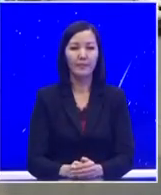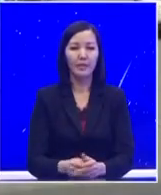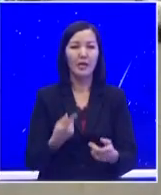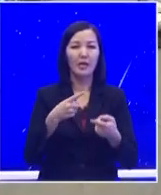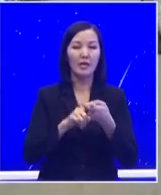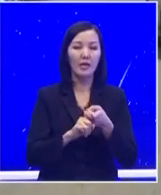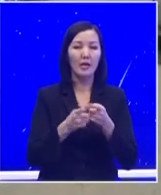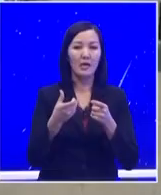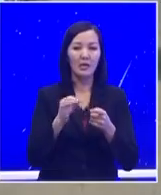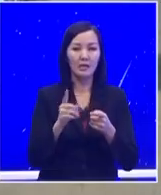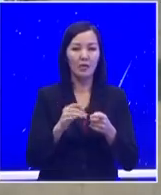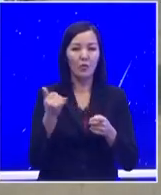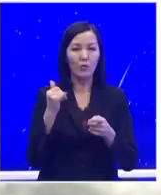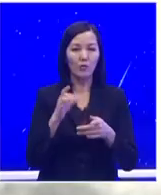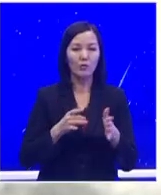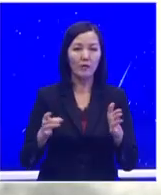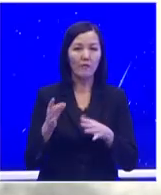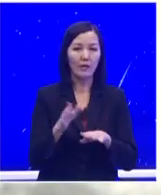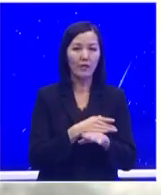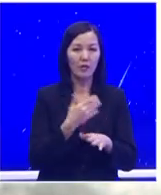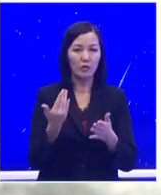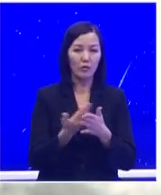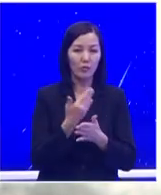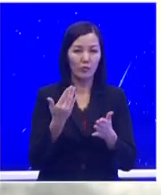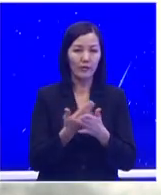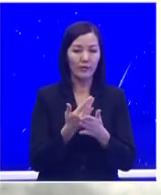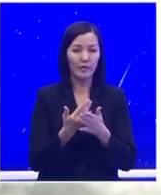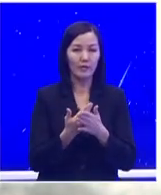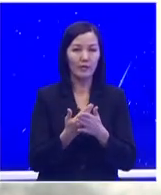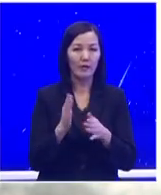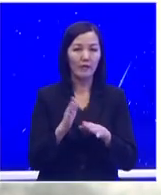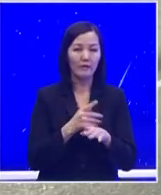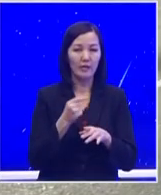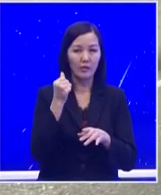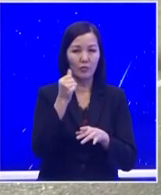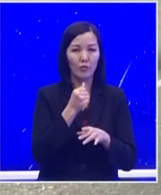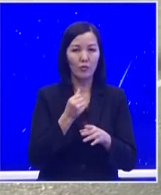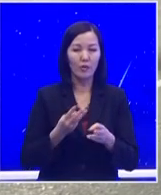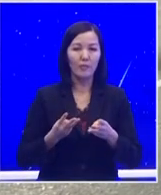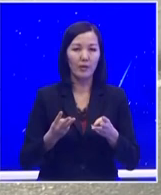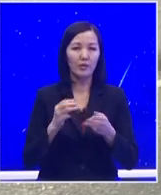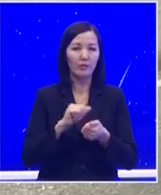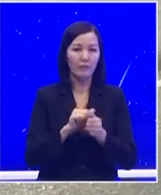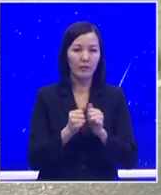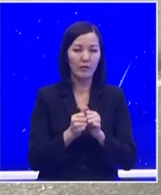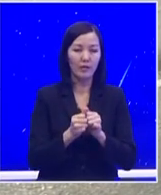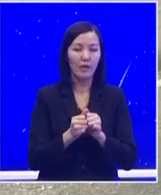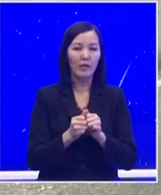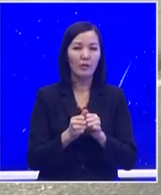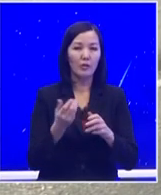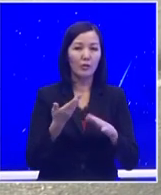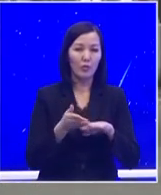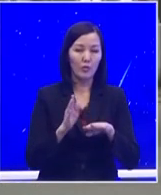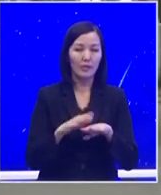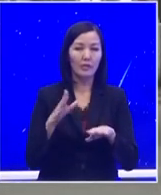для жителей Уйгурского района – долгожданное событие. Все эти годы им приходилось испытывать трудности в отопительный период.